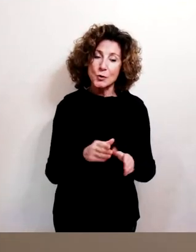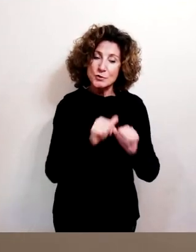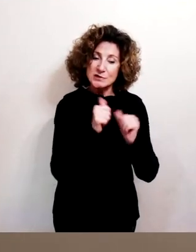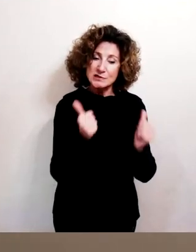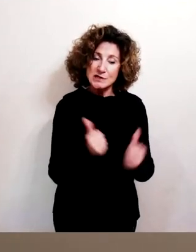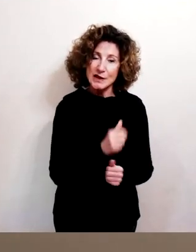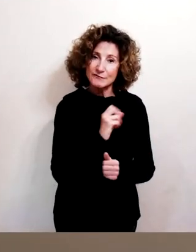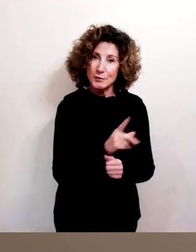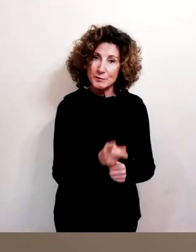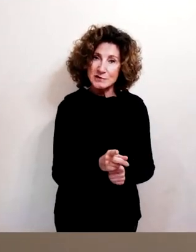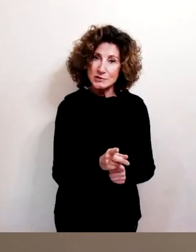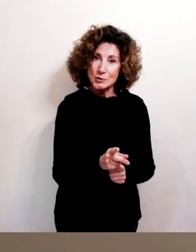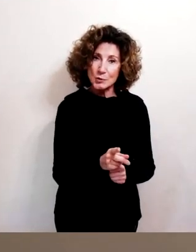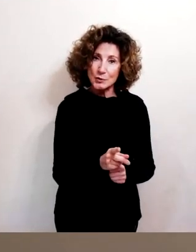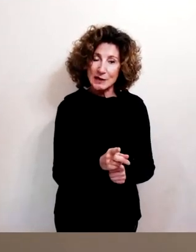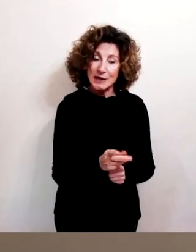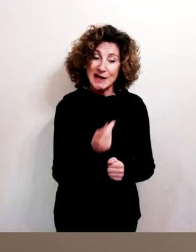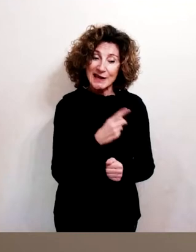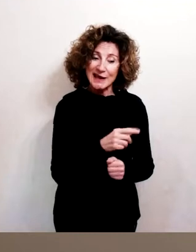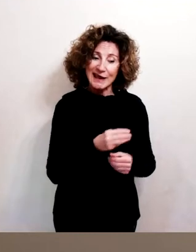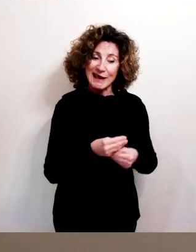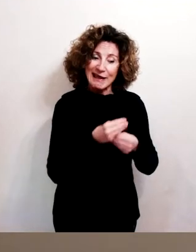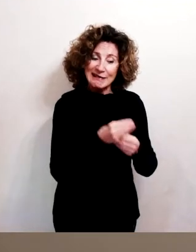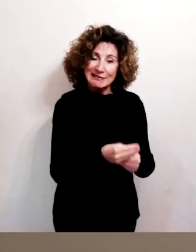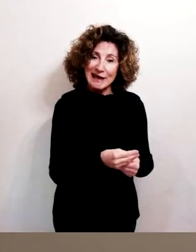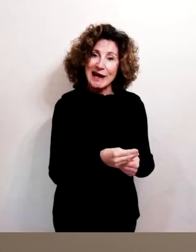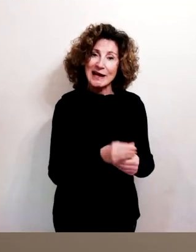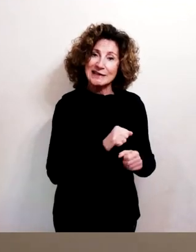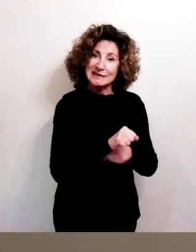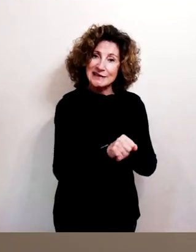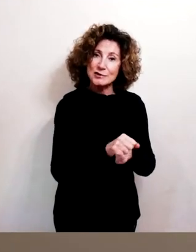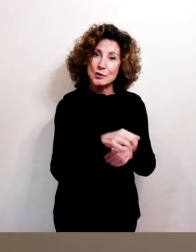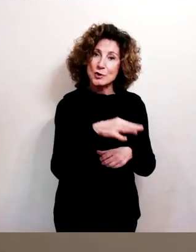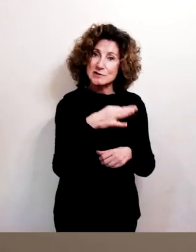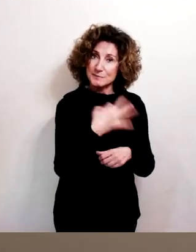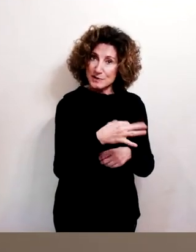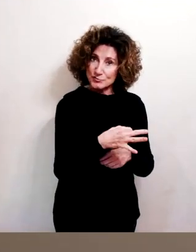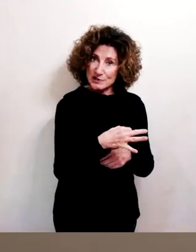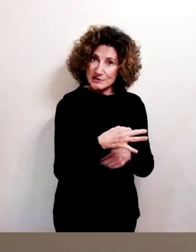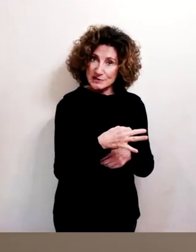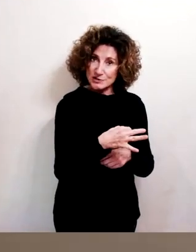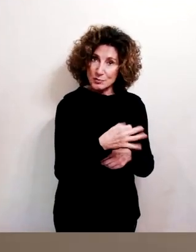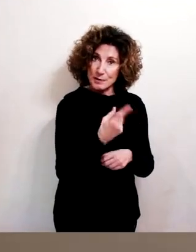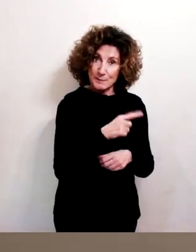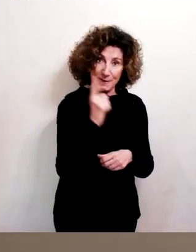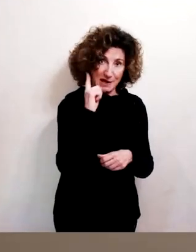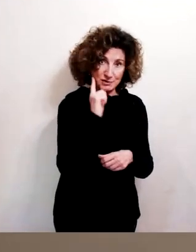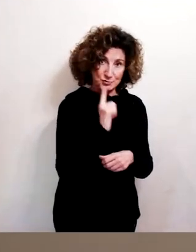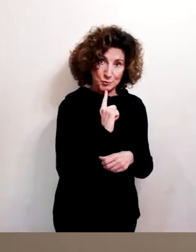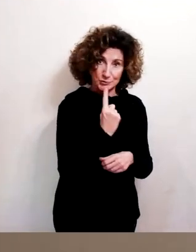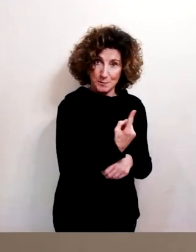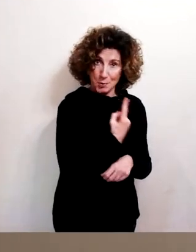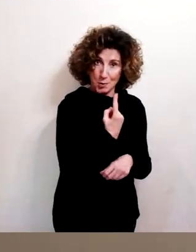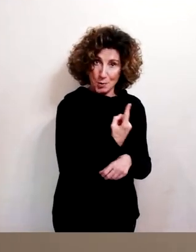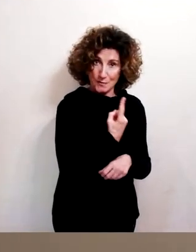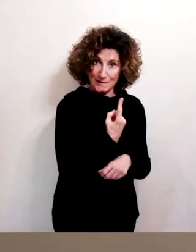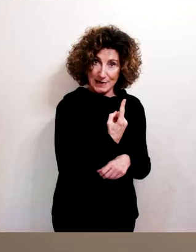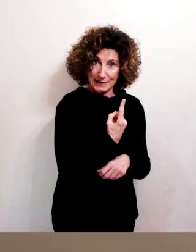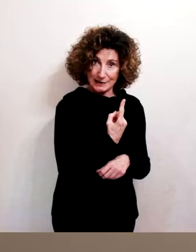di corsi di formazione che rilasciano di corsi che rilasciano il titolo di specializzazione monovalente